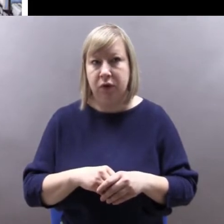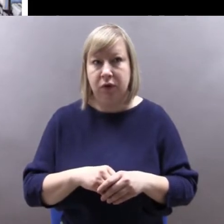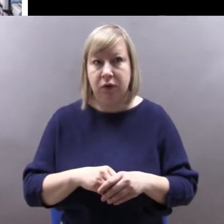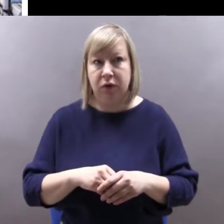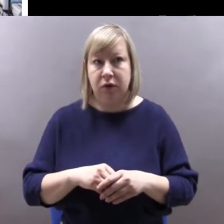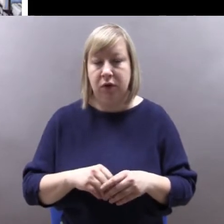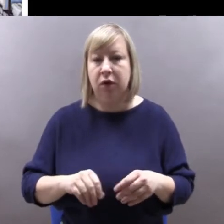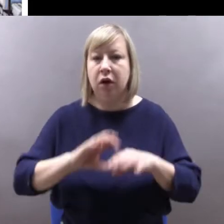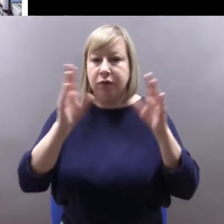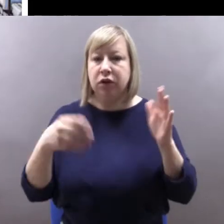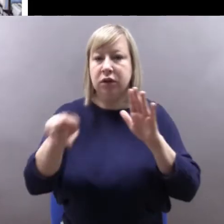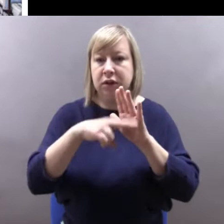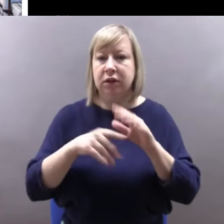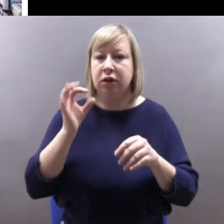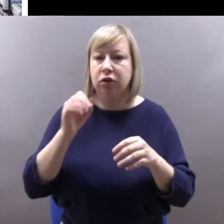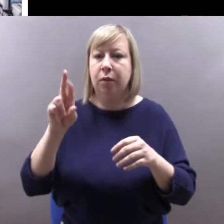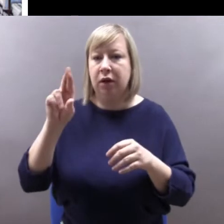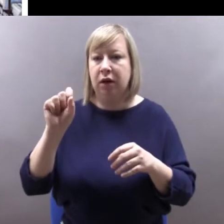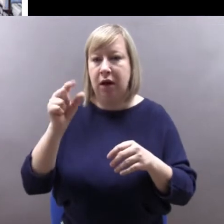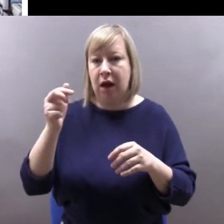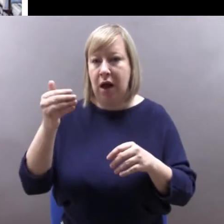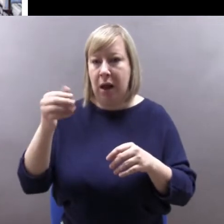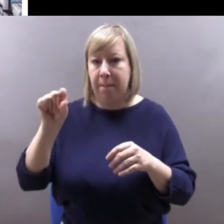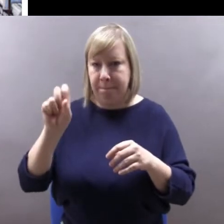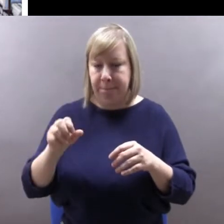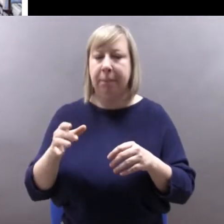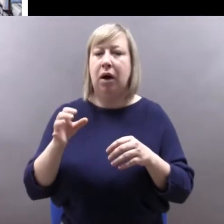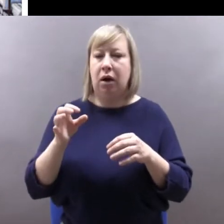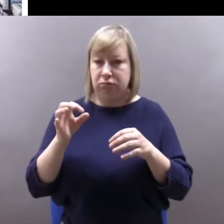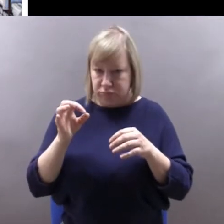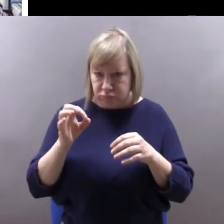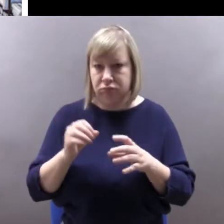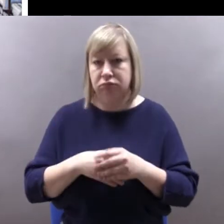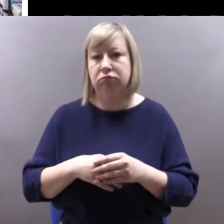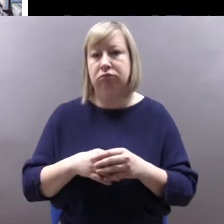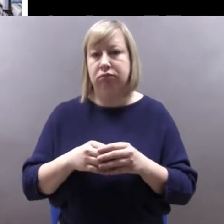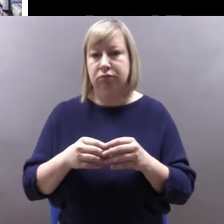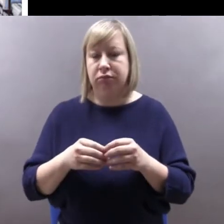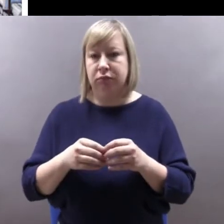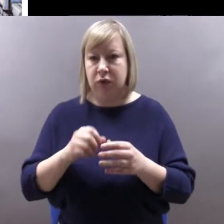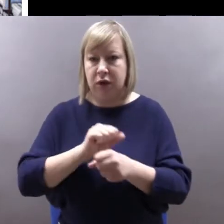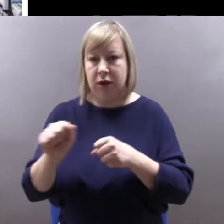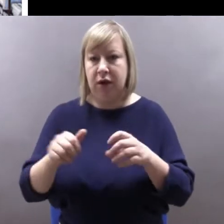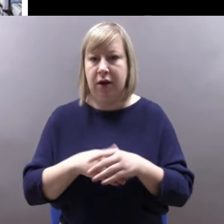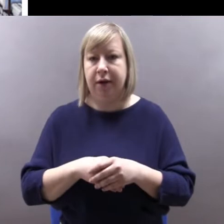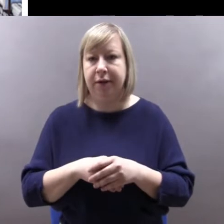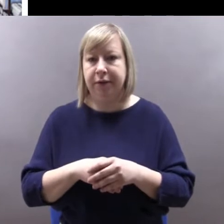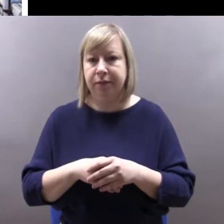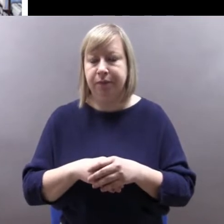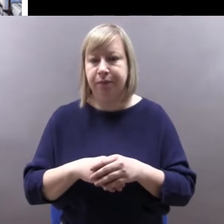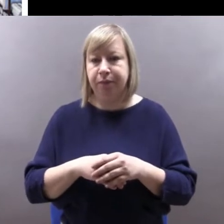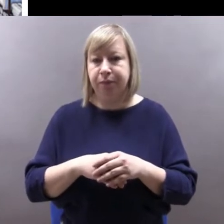muzeum takie rampy, które na przykład nie mają poręczy. No i to jest takie wyzwanie, które przed nami